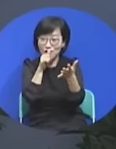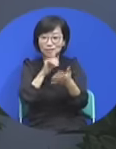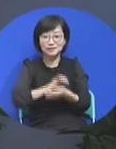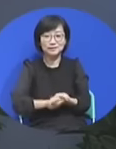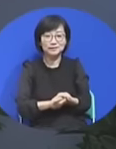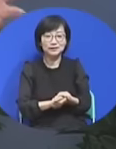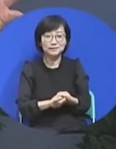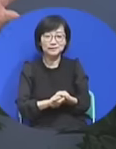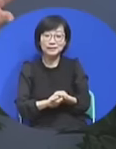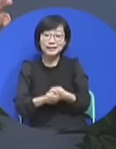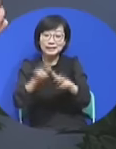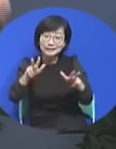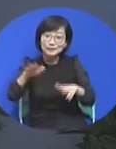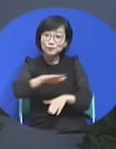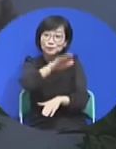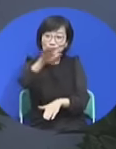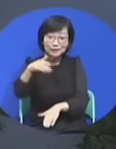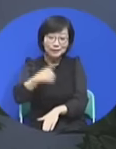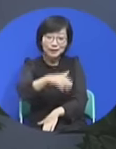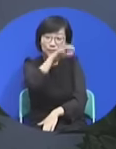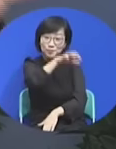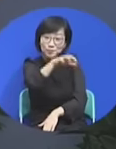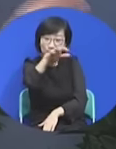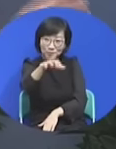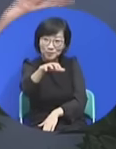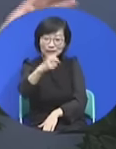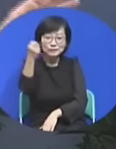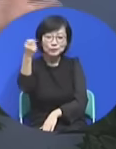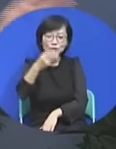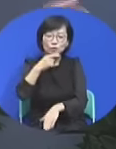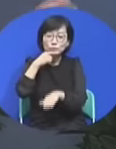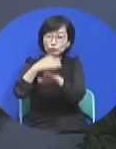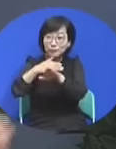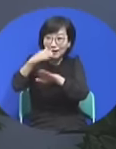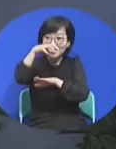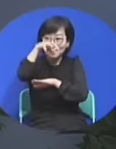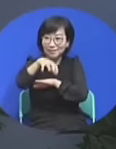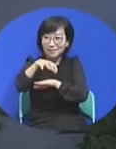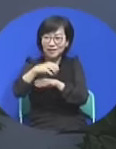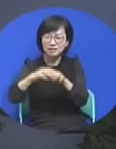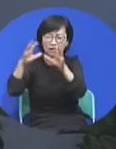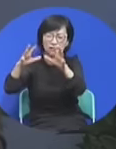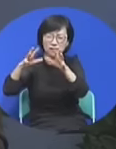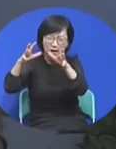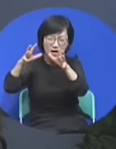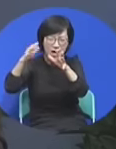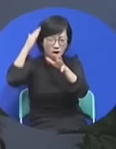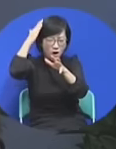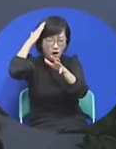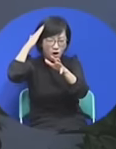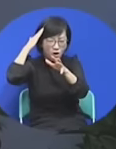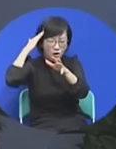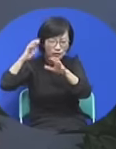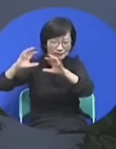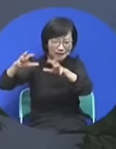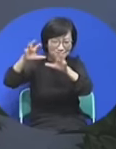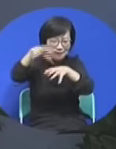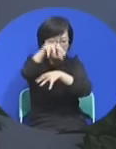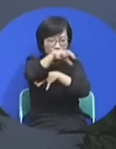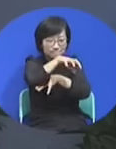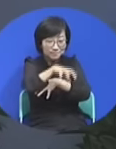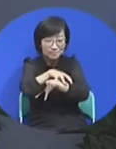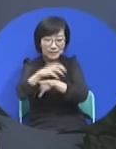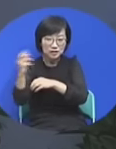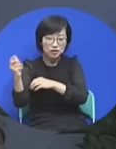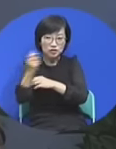지금 여러분 가는 곳에 저 북한 땅에 전 세계 어두운 곳에 정말 성령의 역사 일어나기를 기도해야 됩니다. We